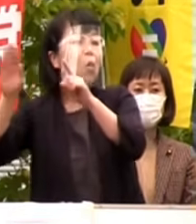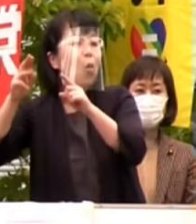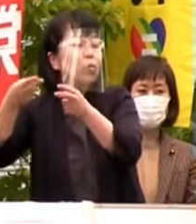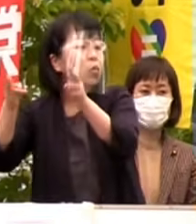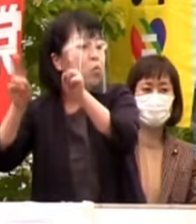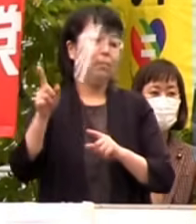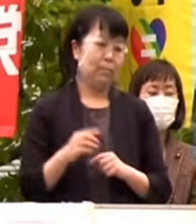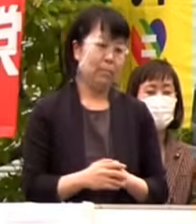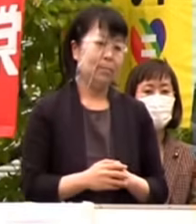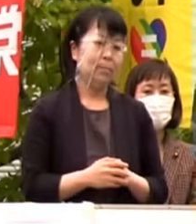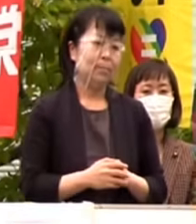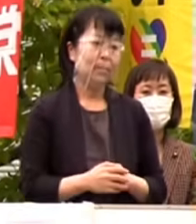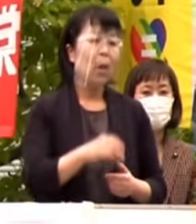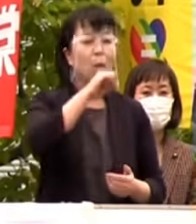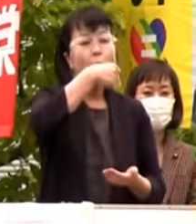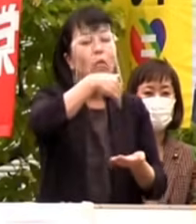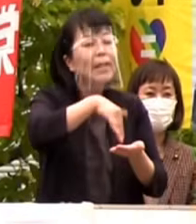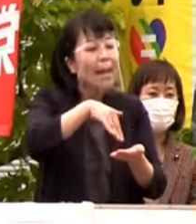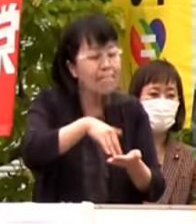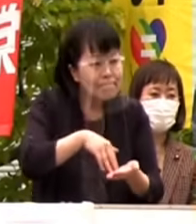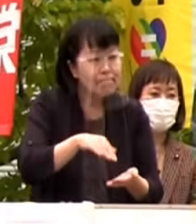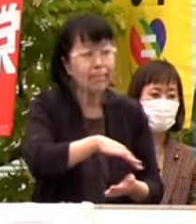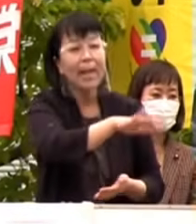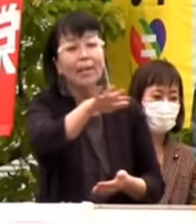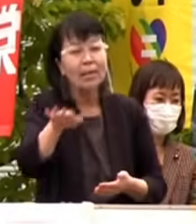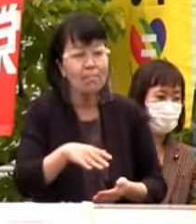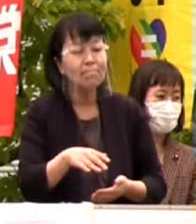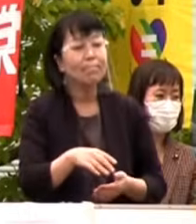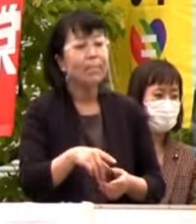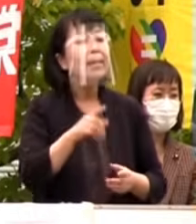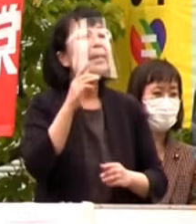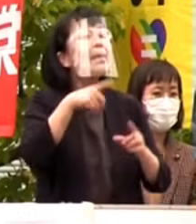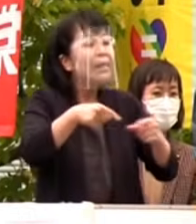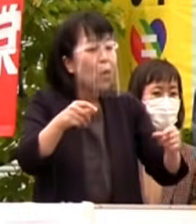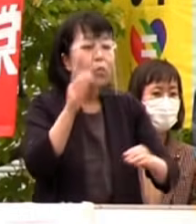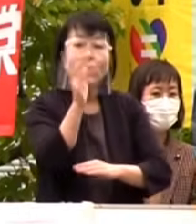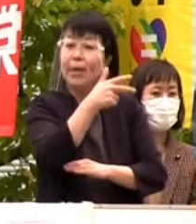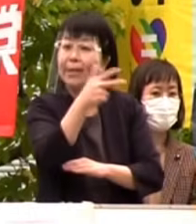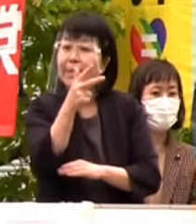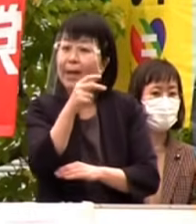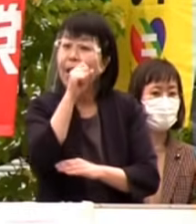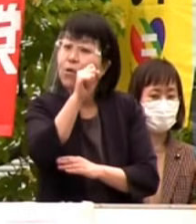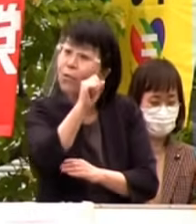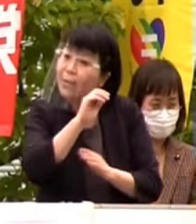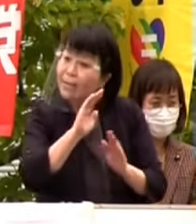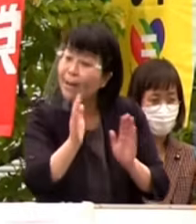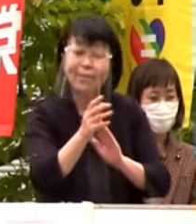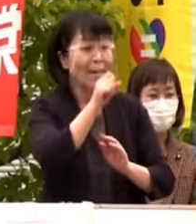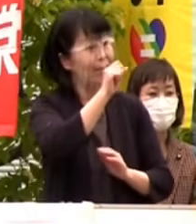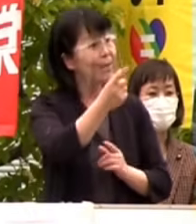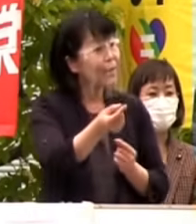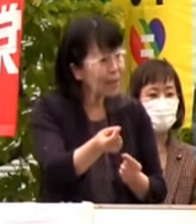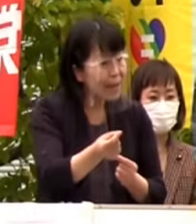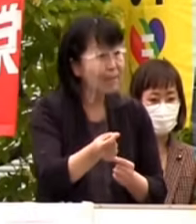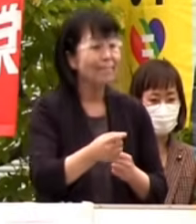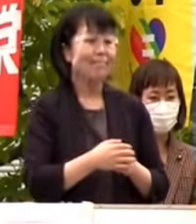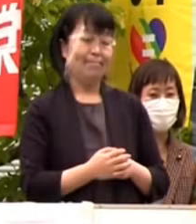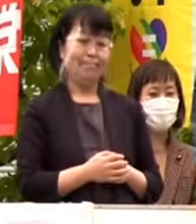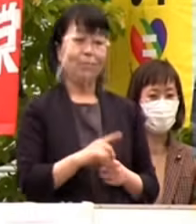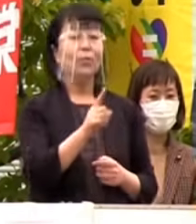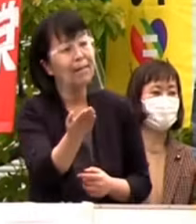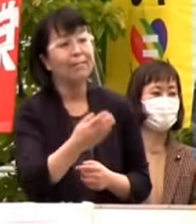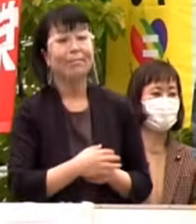は違うんです。皆さん、日本の政治が良くなればいい。そういう点では立派な合意が結ばれたと言えるのではないでしょう